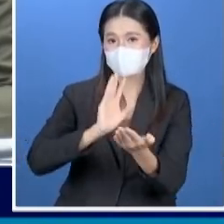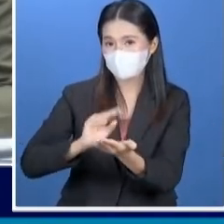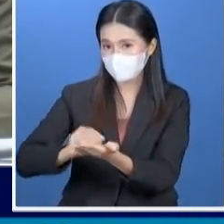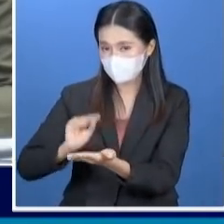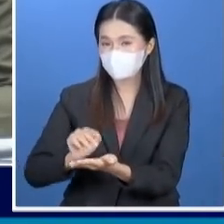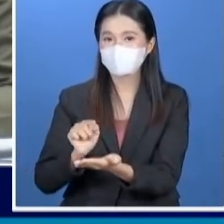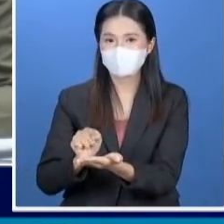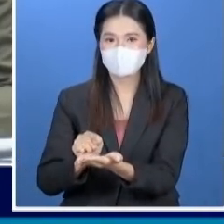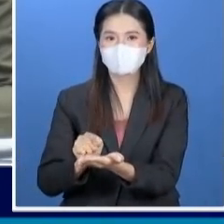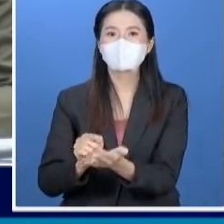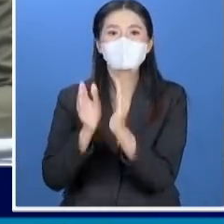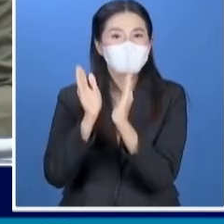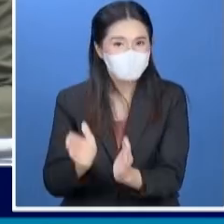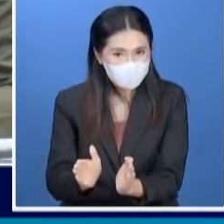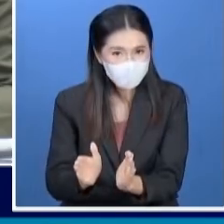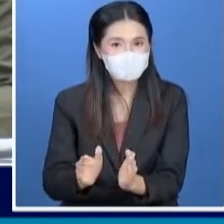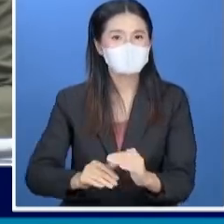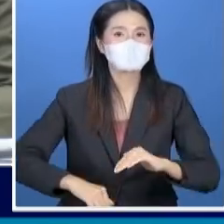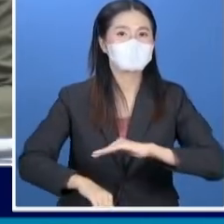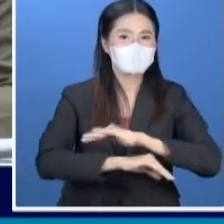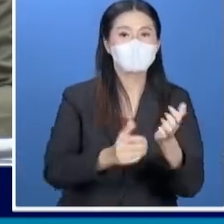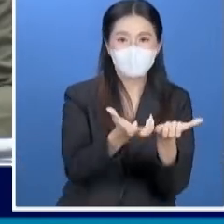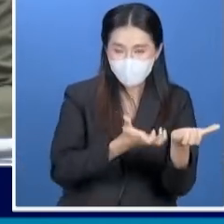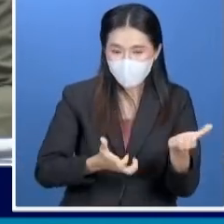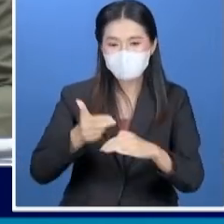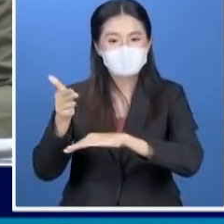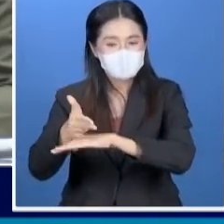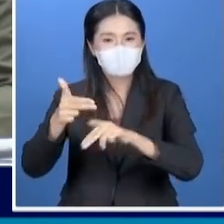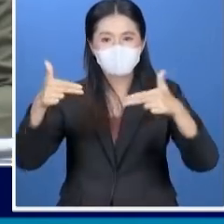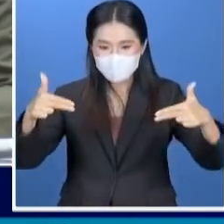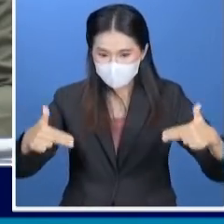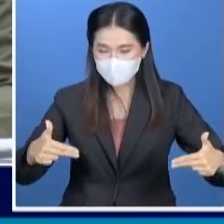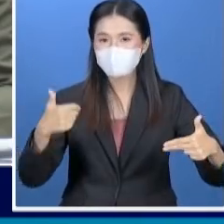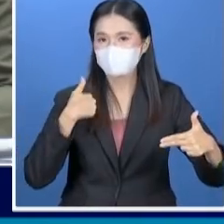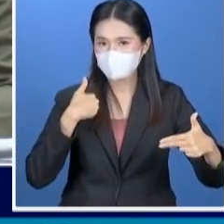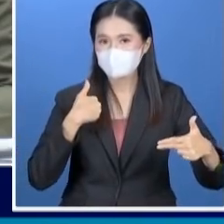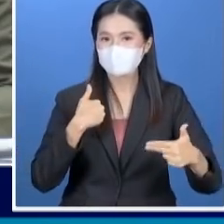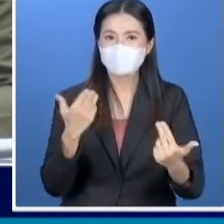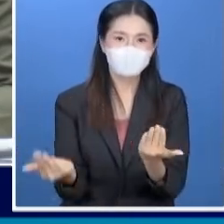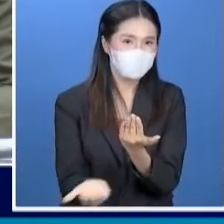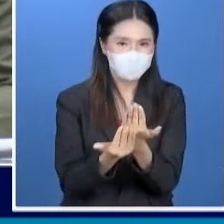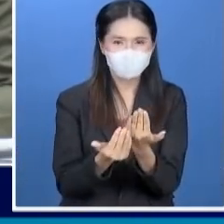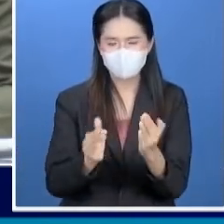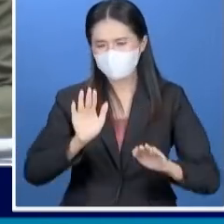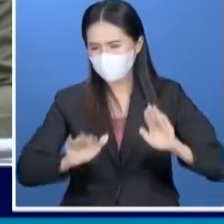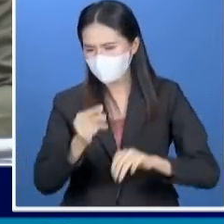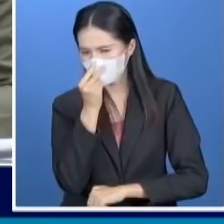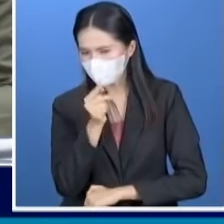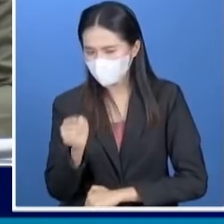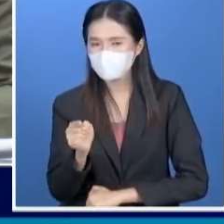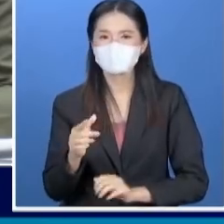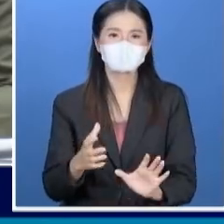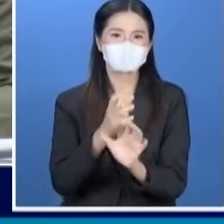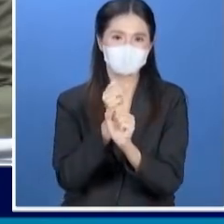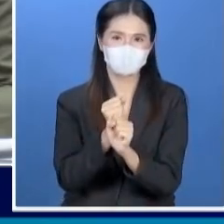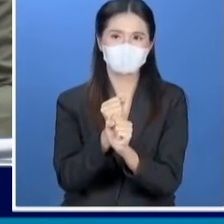นะครับพยานบุคคลพยานแวดล้อมคลิปวิดีโอต่างๆนะครับมาเพื่อประกอบแล้วมาชั่งน้ำหนักกันในภาพรว